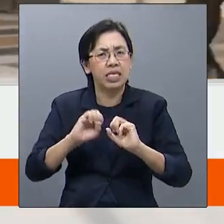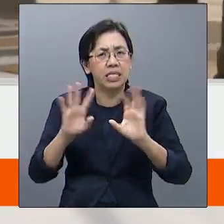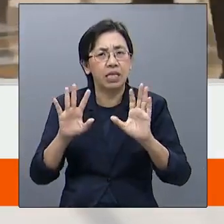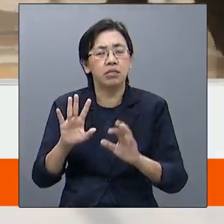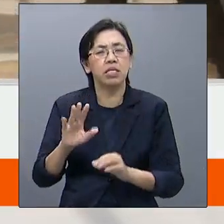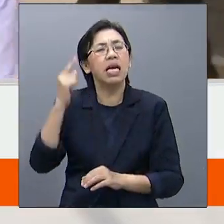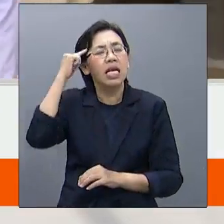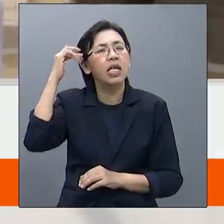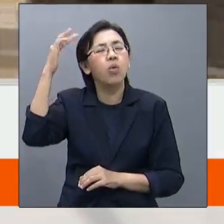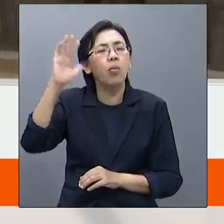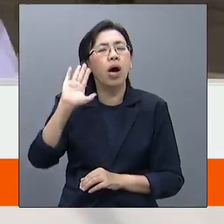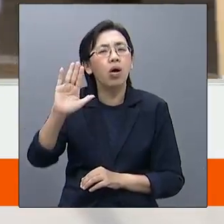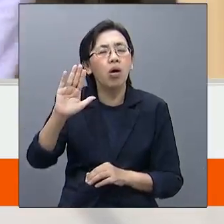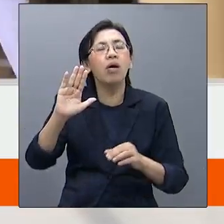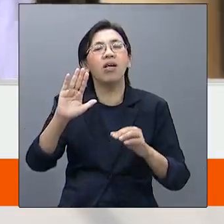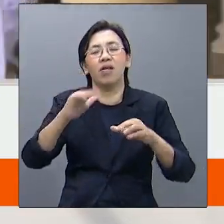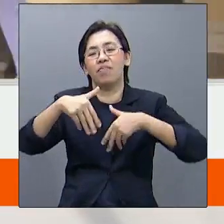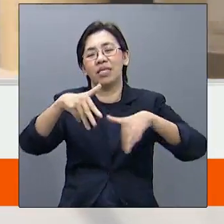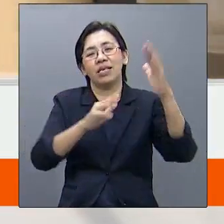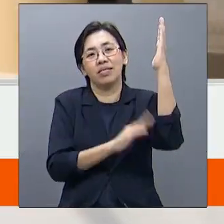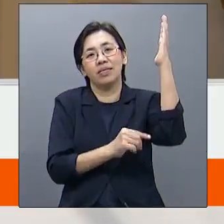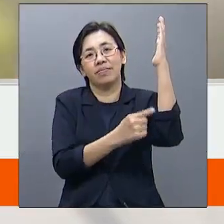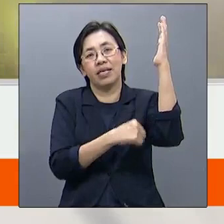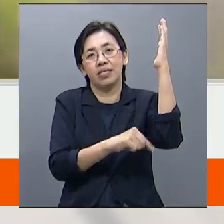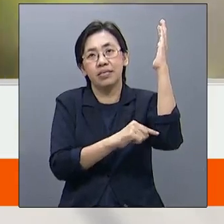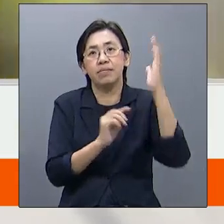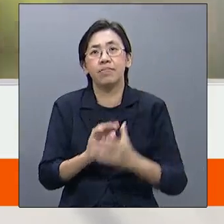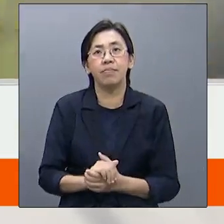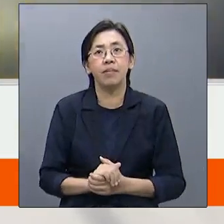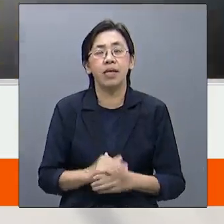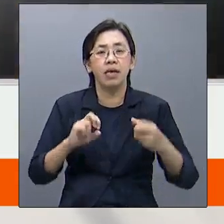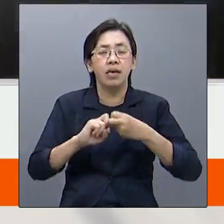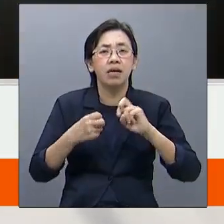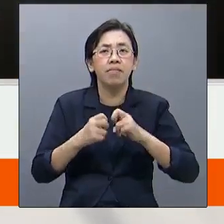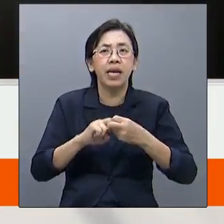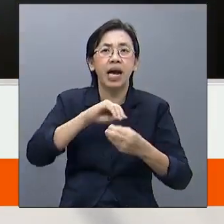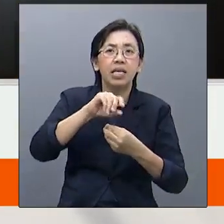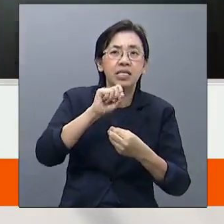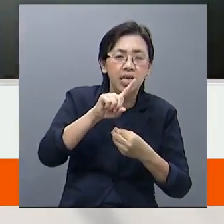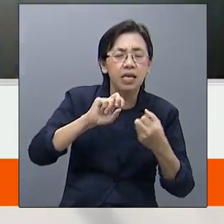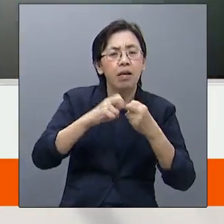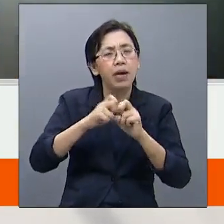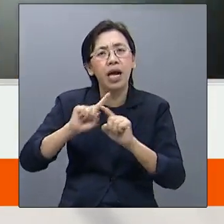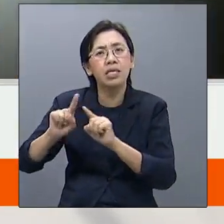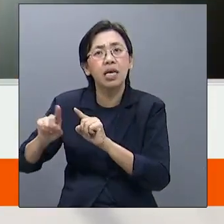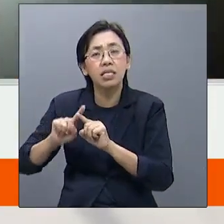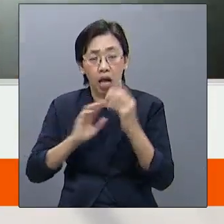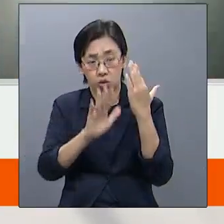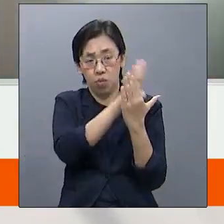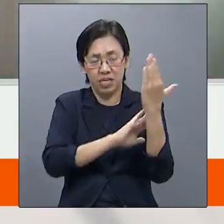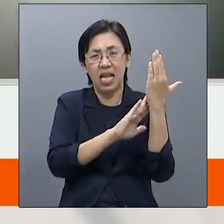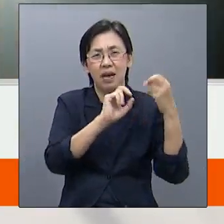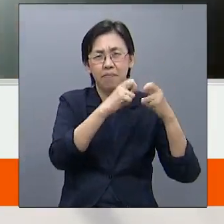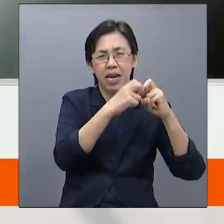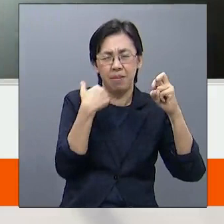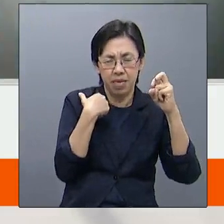เปคหงสงสุด ของคนทอยในพ้นที่นอกจากปัหาร่วมปเด็นเศรษกิ ประเด็นอ ที่เรามีรวมกทปเทศแตปัหาพ